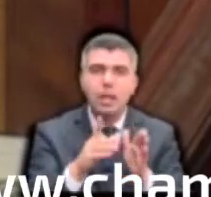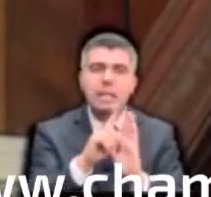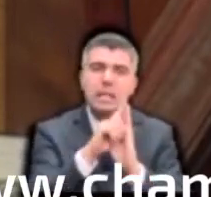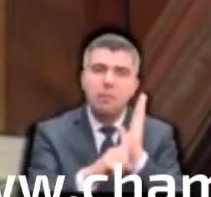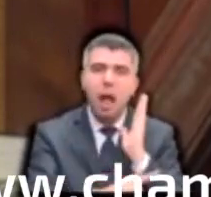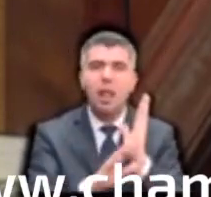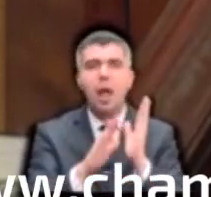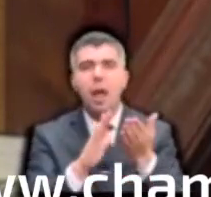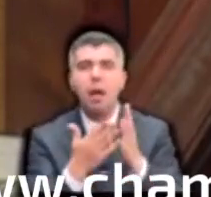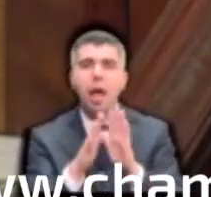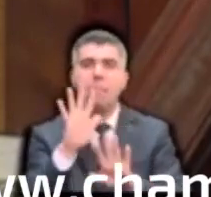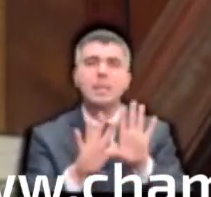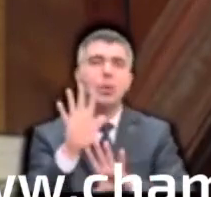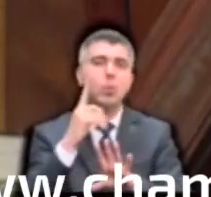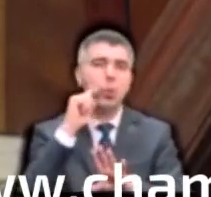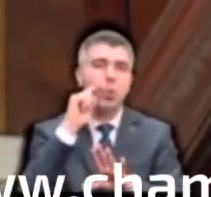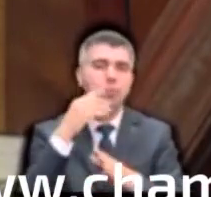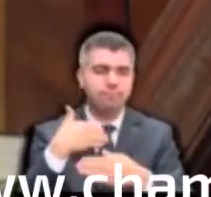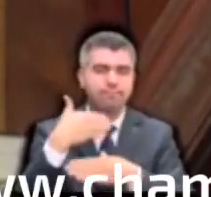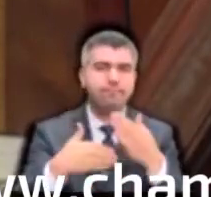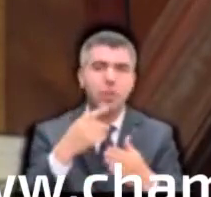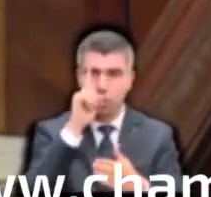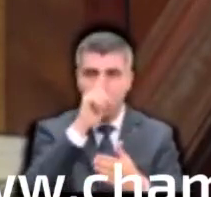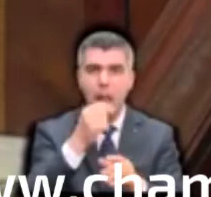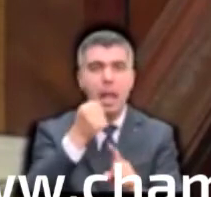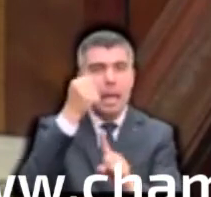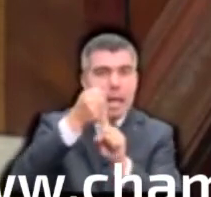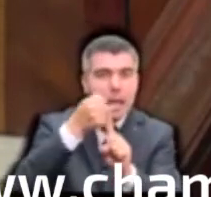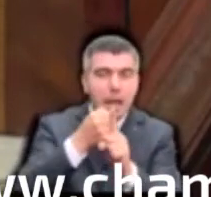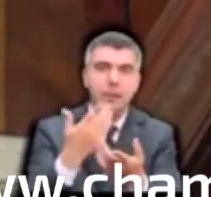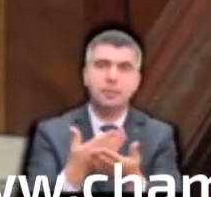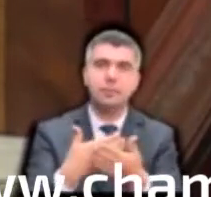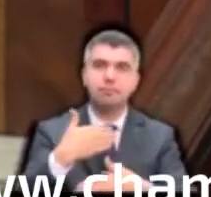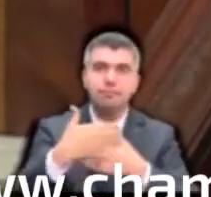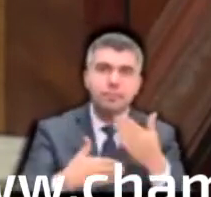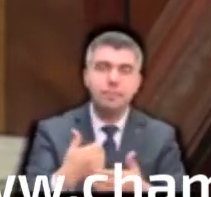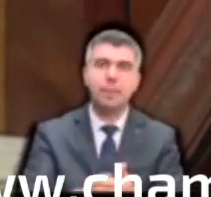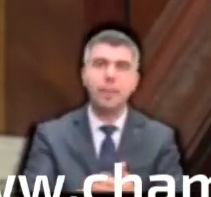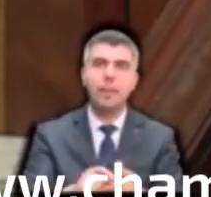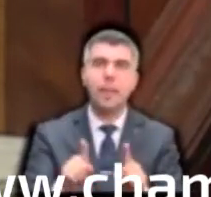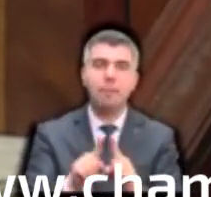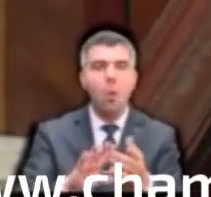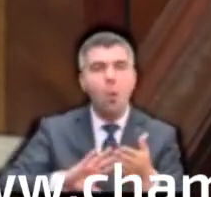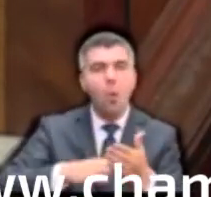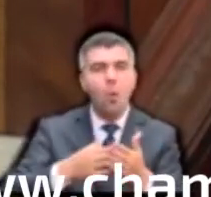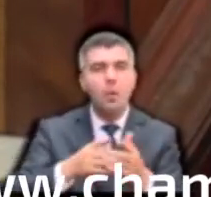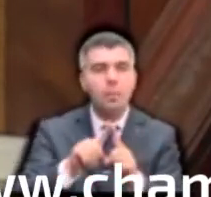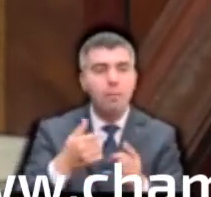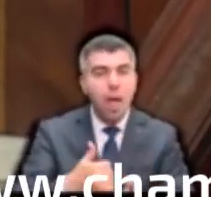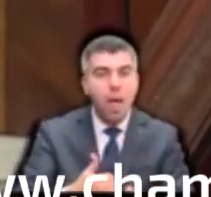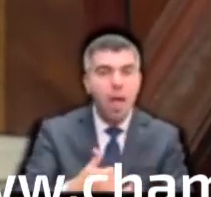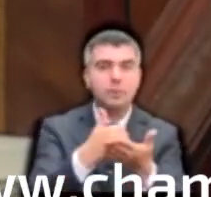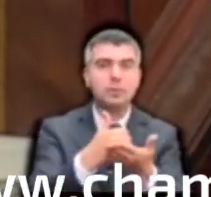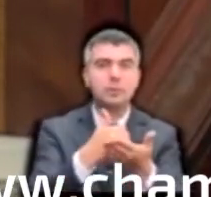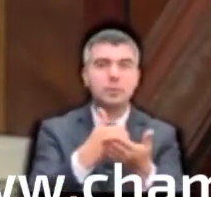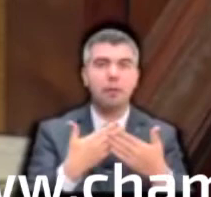إلى الأكثر، جديدة. وحنا تنخدموا ما بغيناش بكل صراحة أنه نضخوا أموال ضخمة للتجهيزات